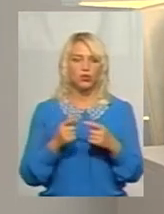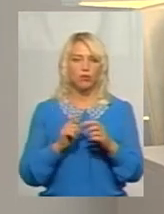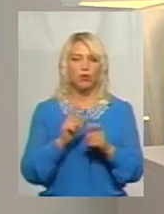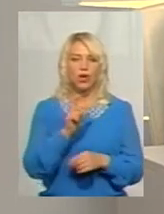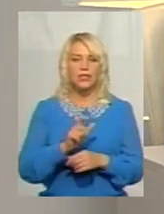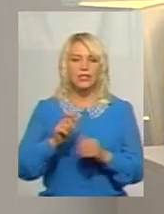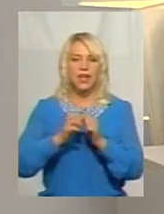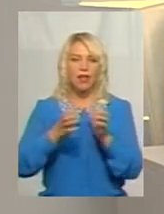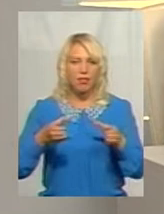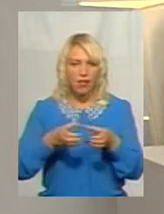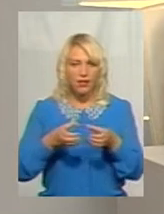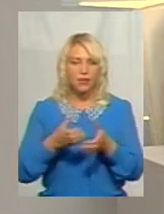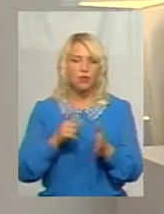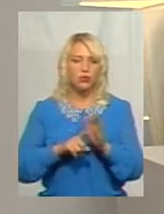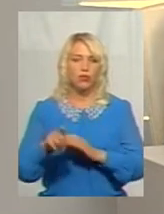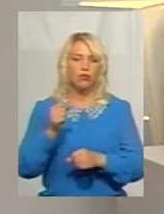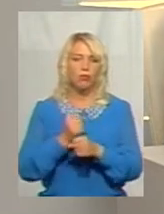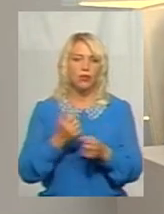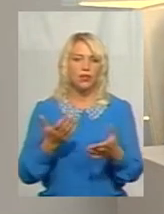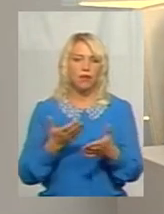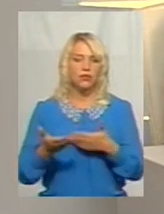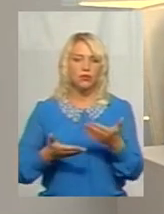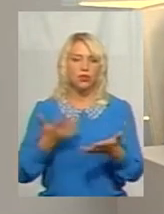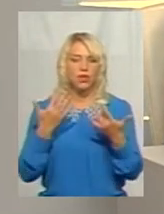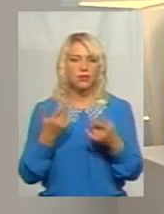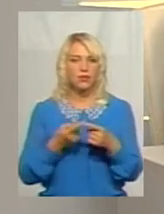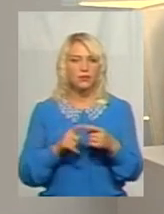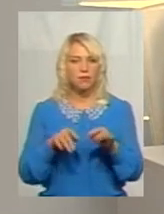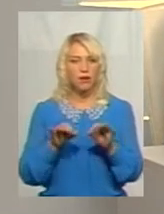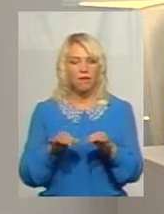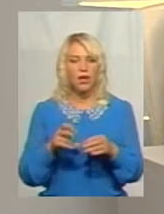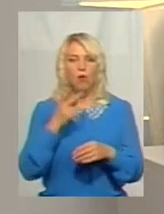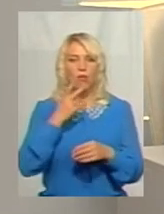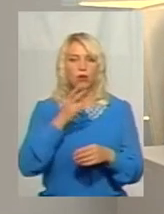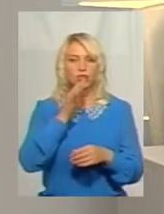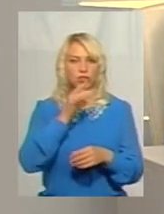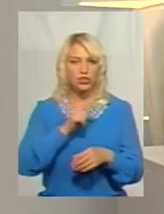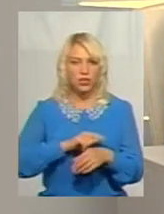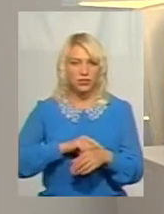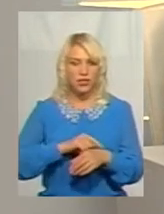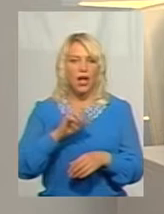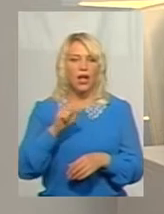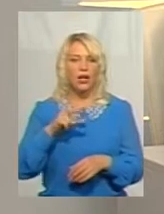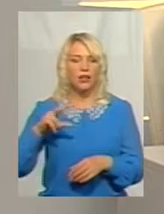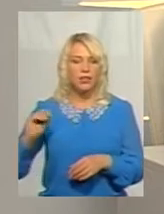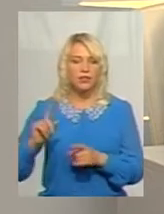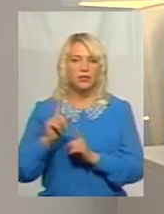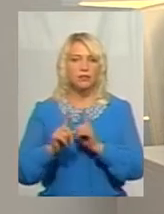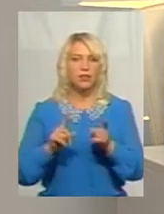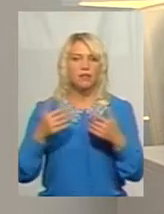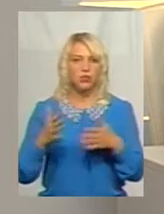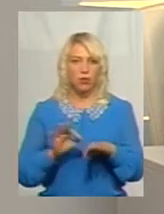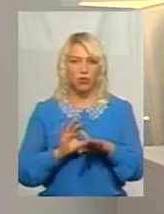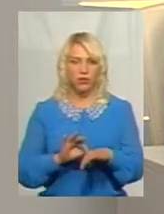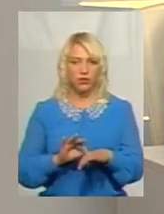почало робити якісь реальні кроки. Наскільки вони правильні, це покаже час, ну, але зміни вже